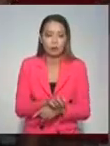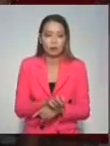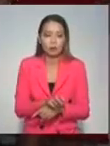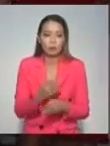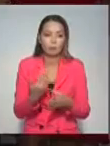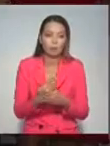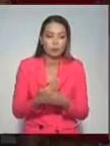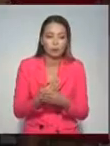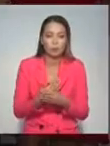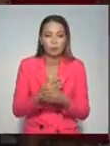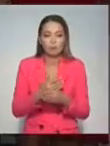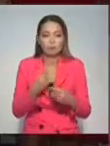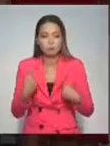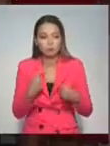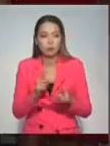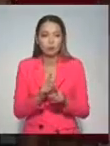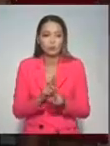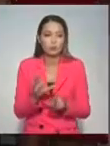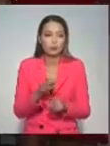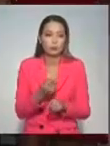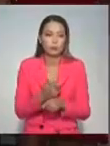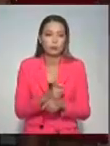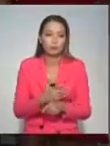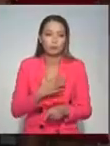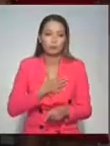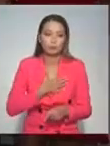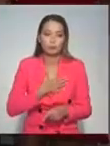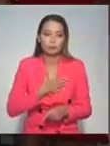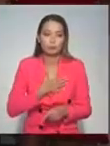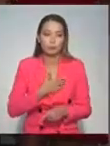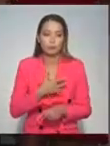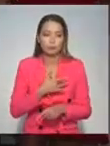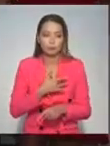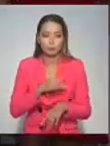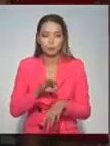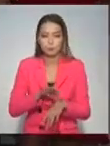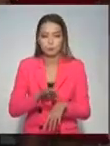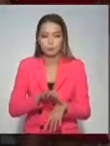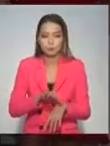пана тапқанына мәжбүр болып жүргеніне менің көңілімде, жүрегімде шыдамайды ондайға.